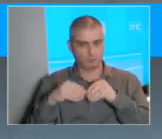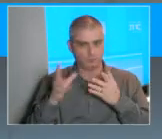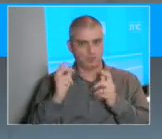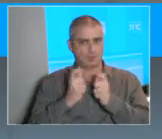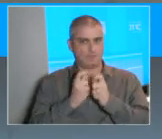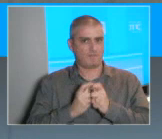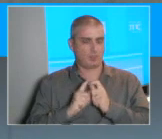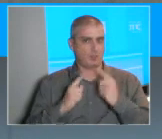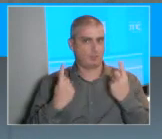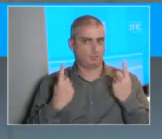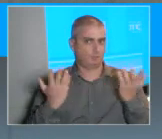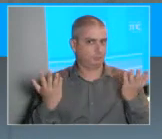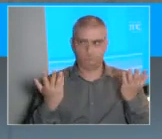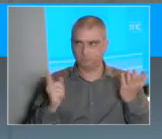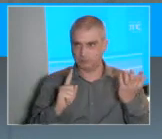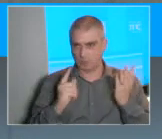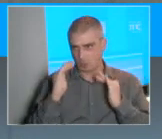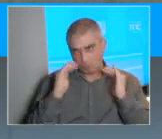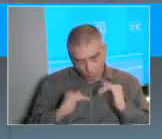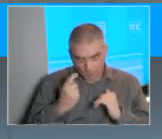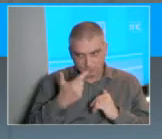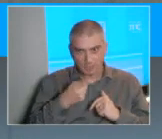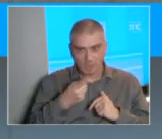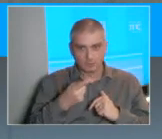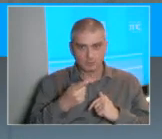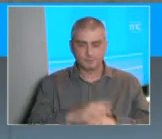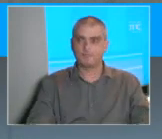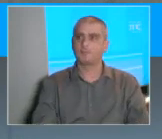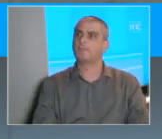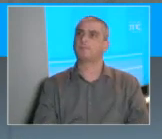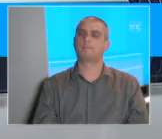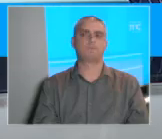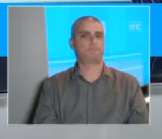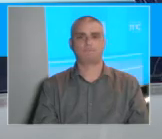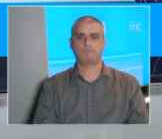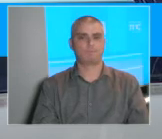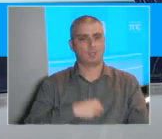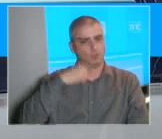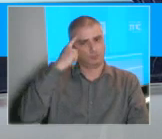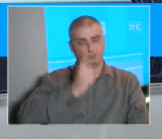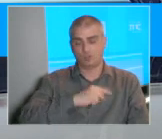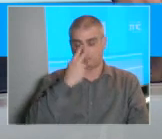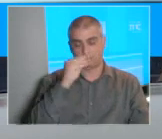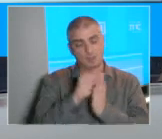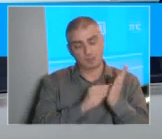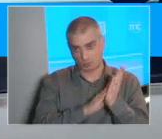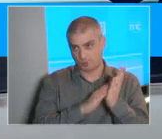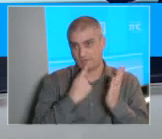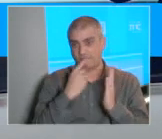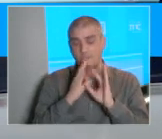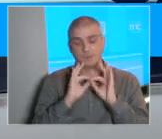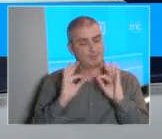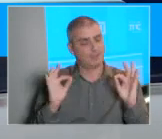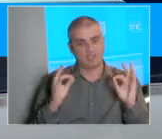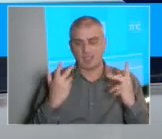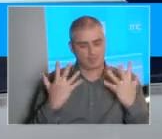של מפלגות אחרות, זה לא מוריד קצת מה... אני חושבת שלא. מסר? כשאת מסתכלת על הנתונים, ואמרתי בראשית דבריי